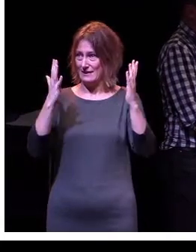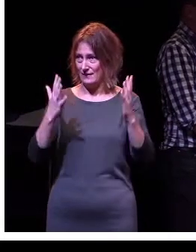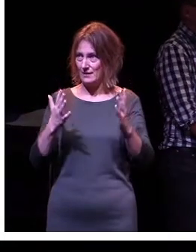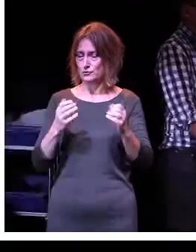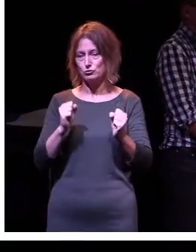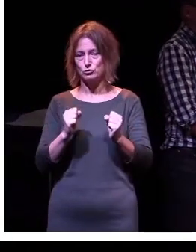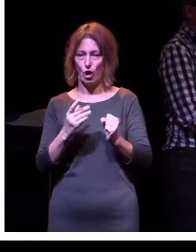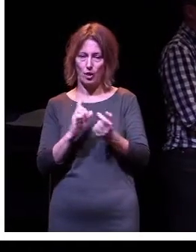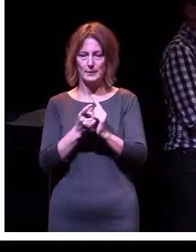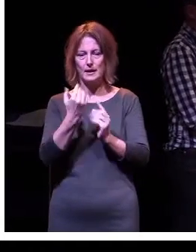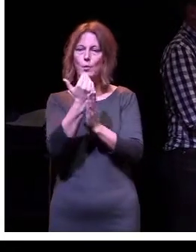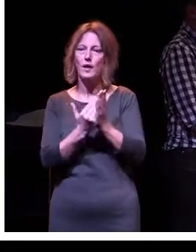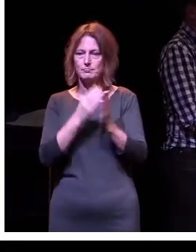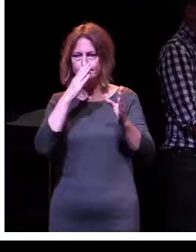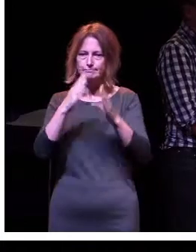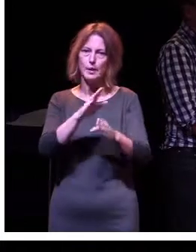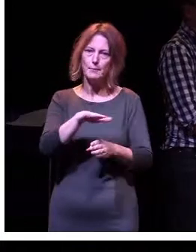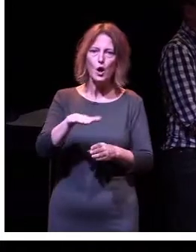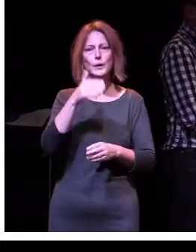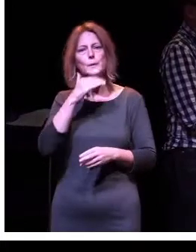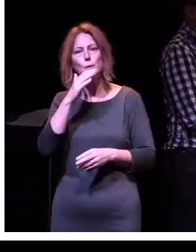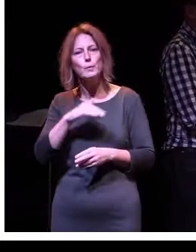unga i ett utbildningssyfte. Då.